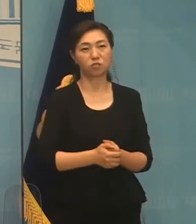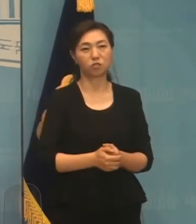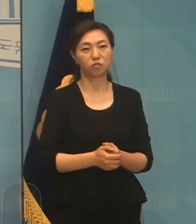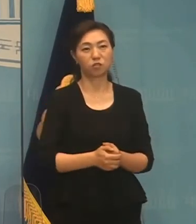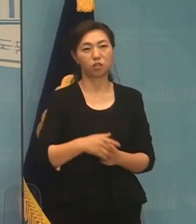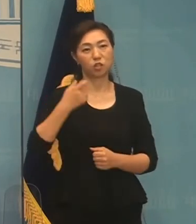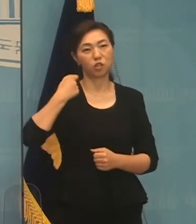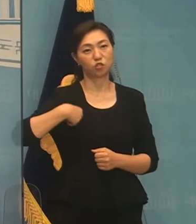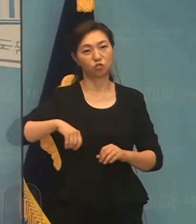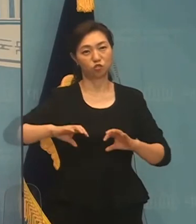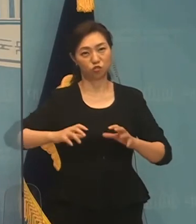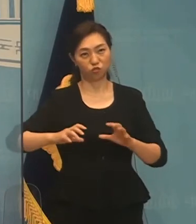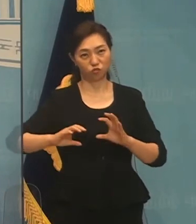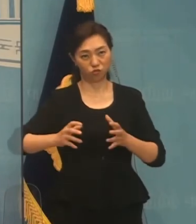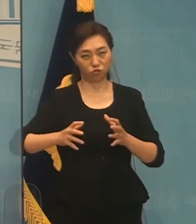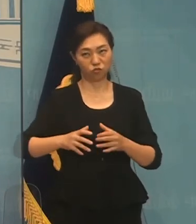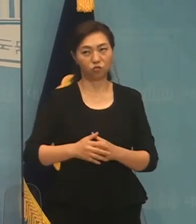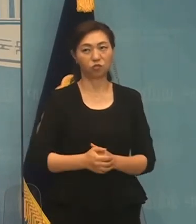중국,